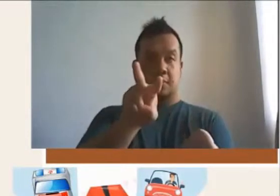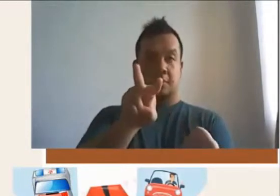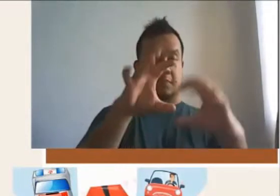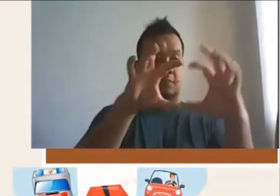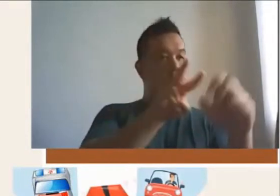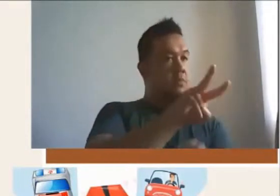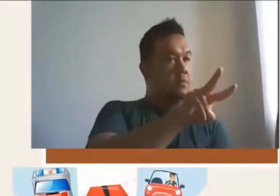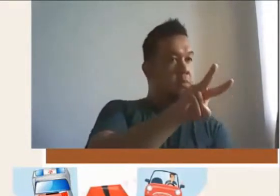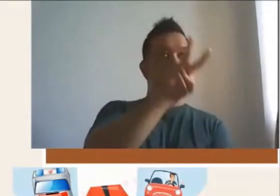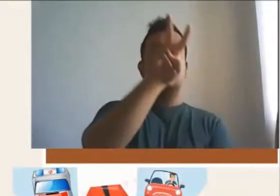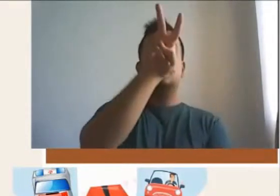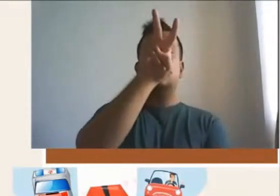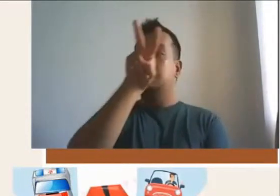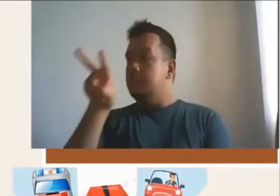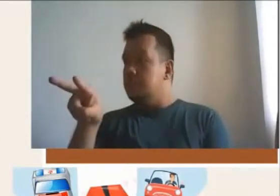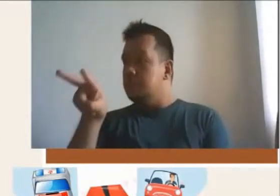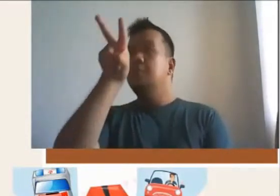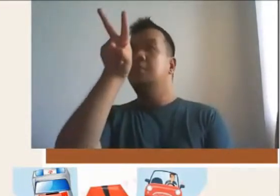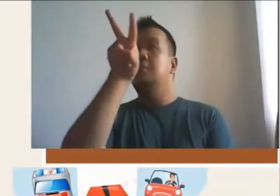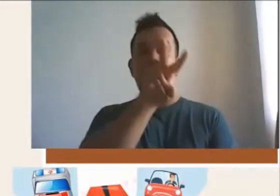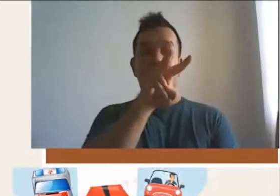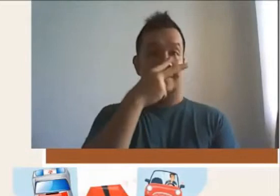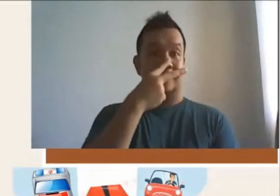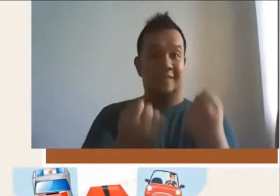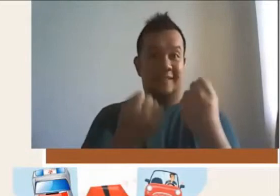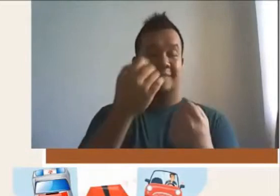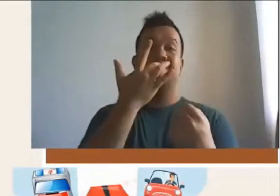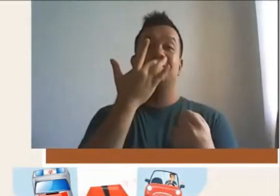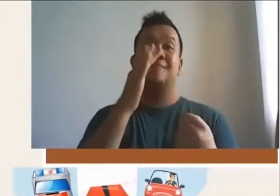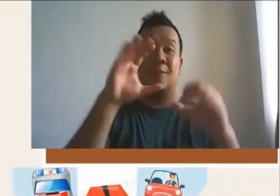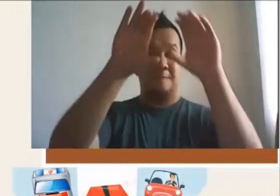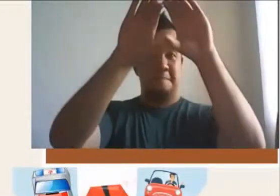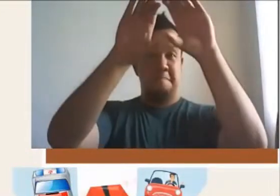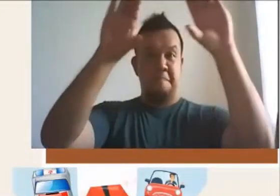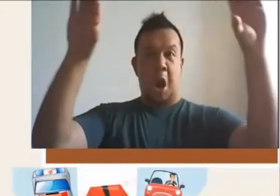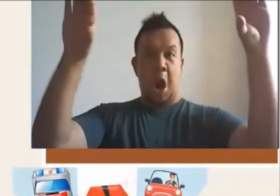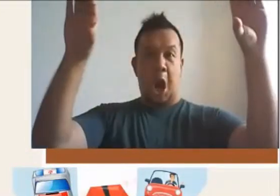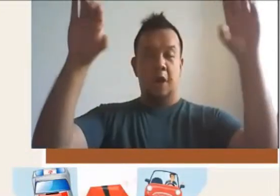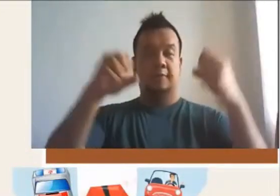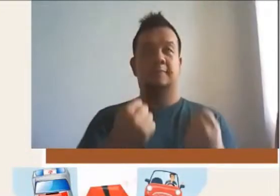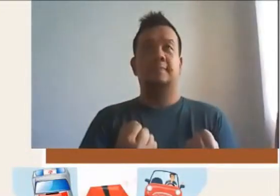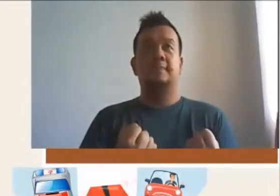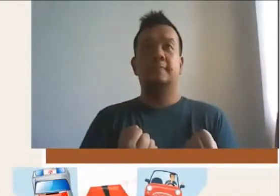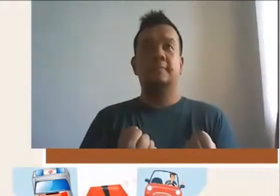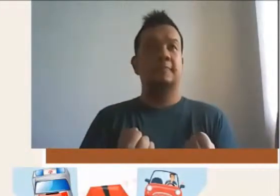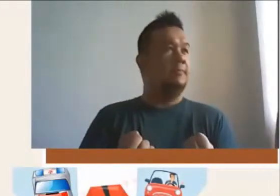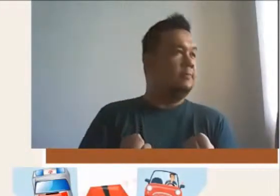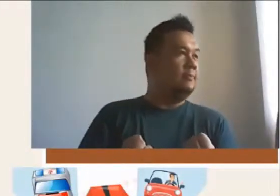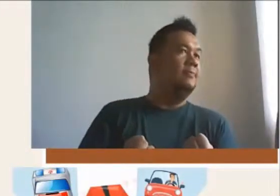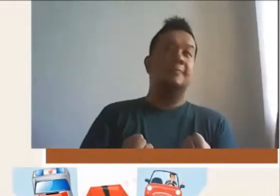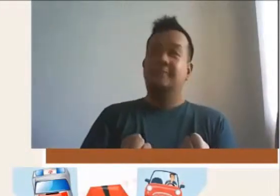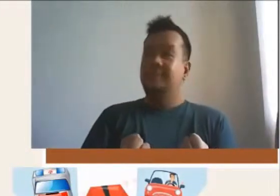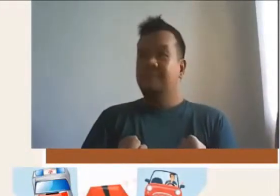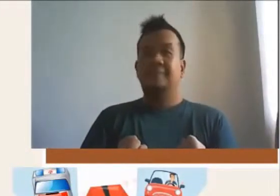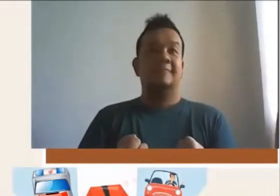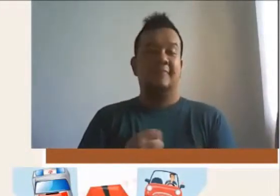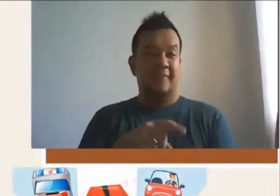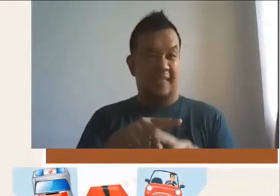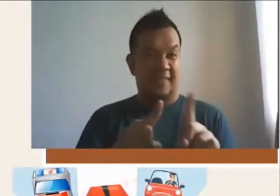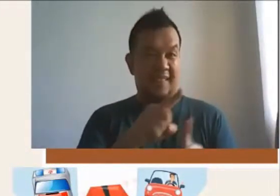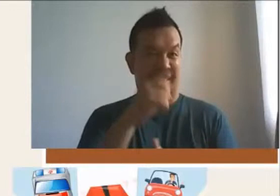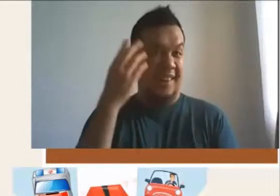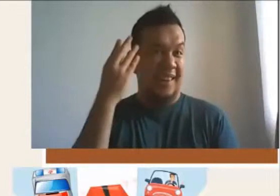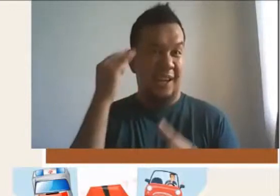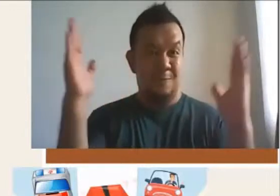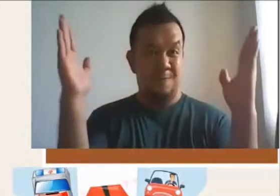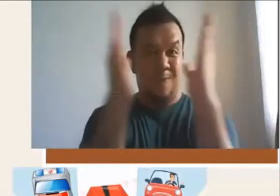Mas maganda sa amin yung mas malaki yung rear view mirror para mas makita. Kasi sa hearing, you use regular sized rear view mirror. Sa amin, mas